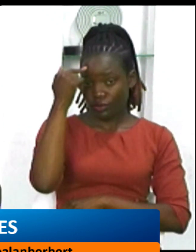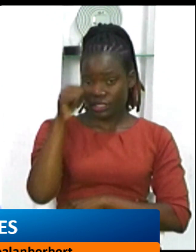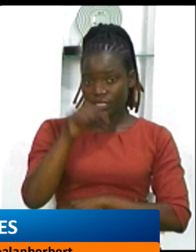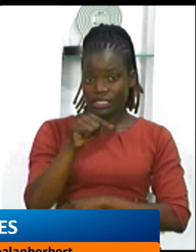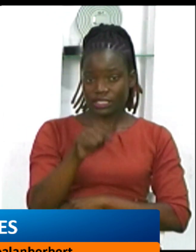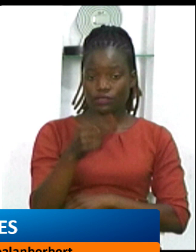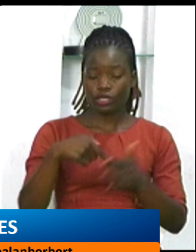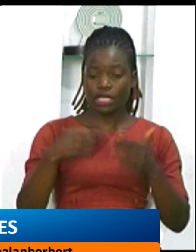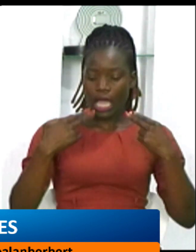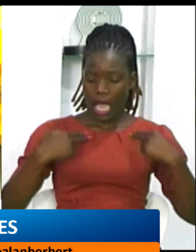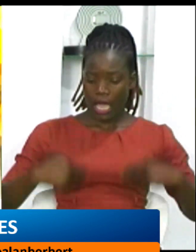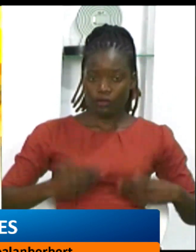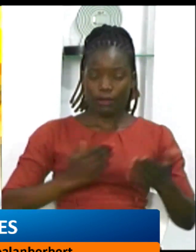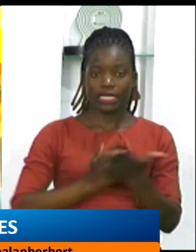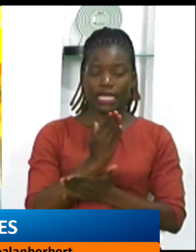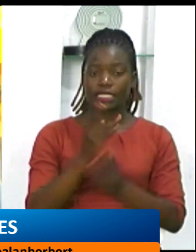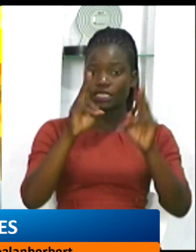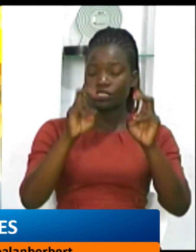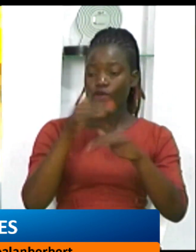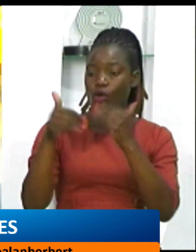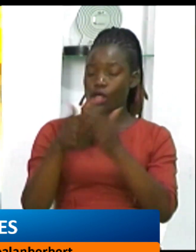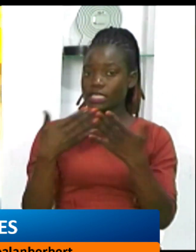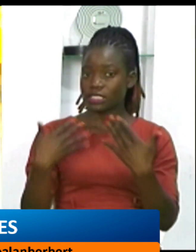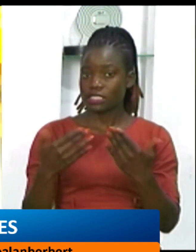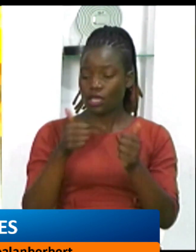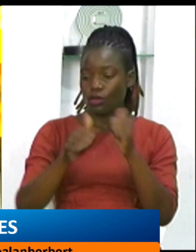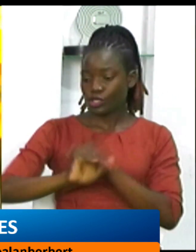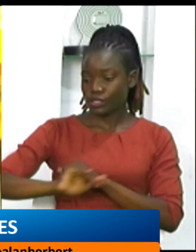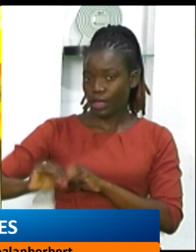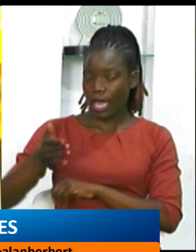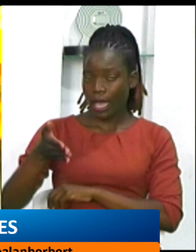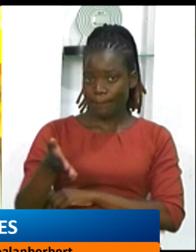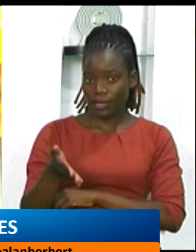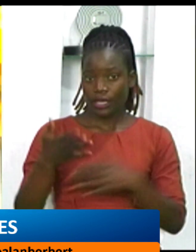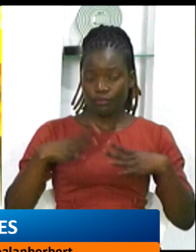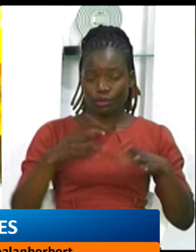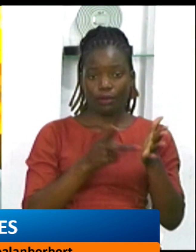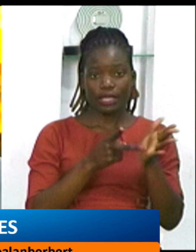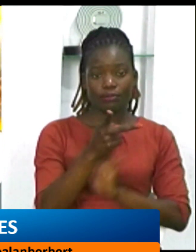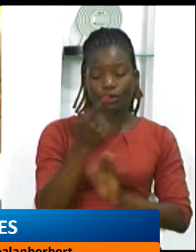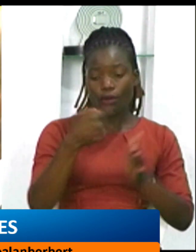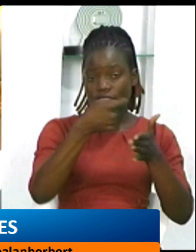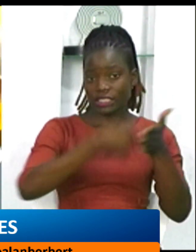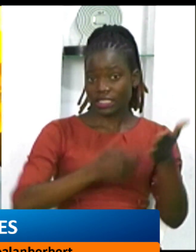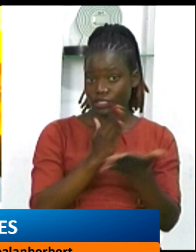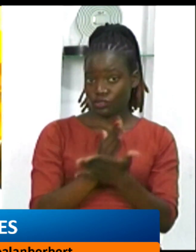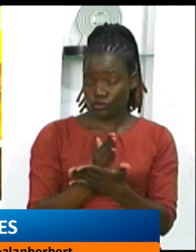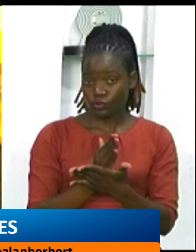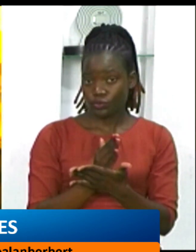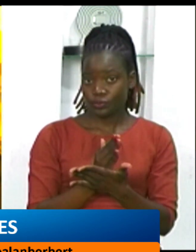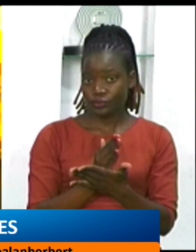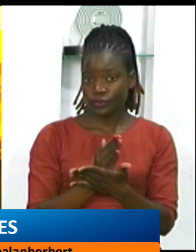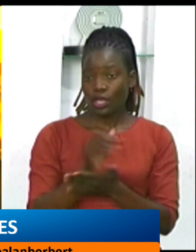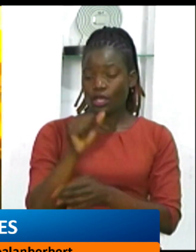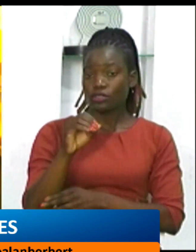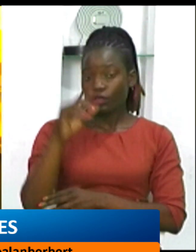human right issue. Hizi vitu zote zimejengwa hapa, watu wamelipia ushuru, si ni kweli? Kwa hivyo